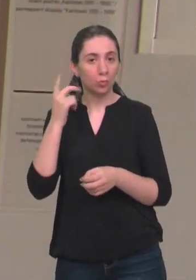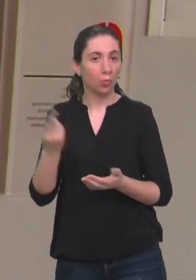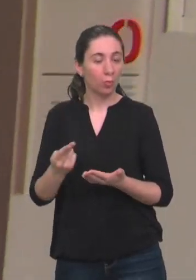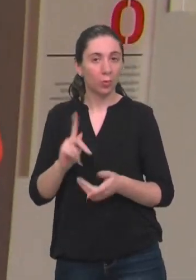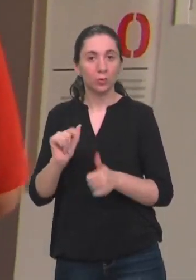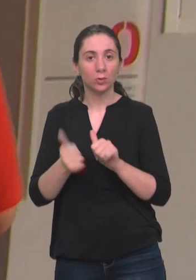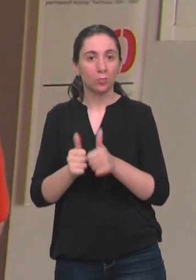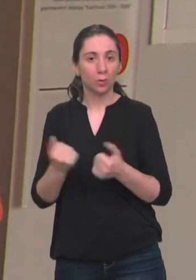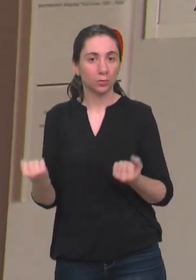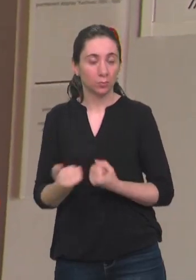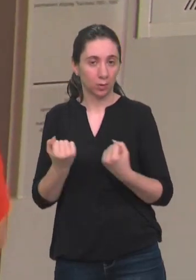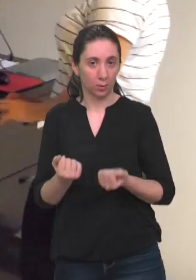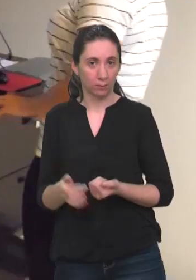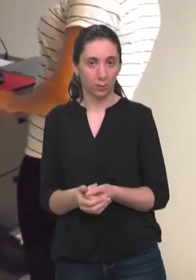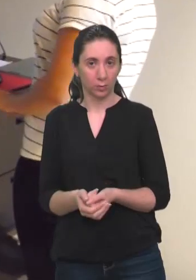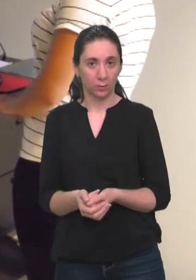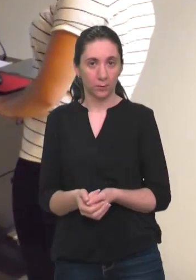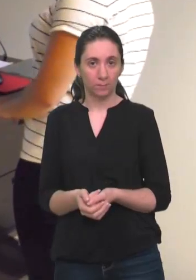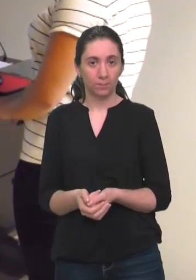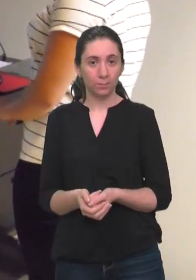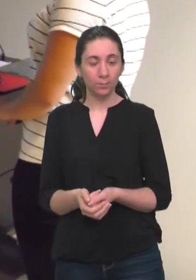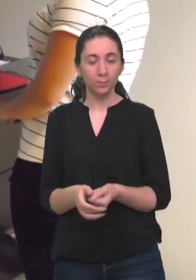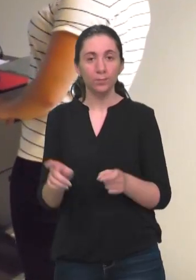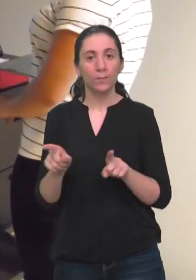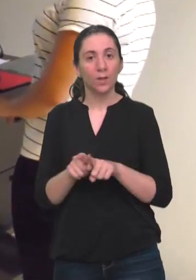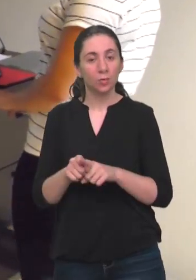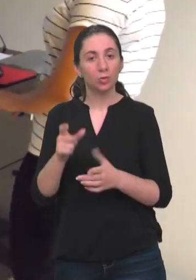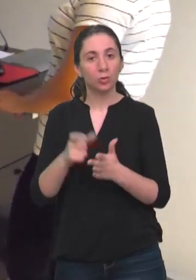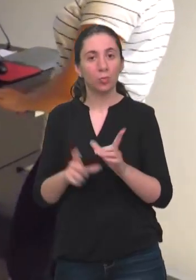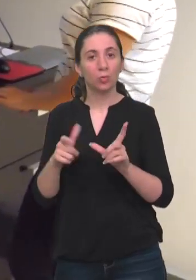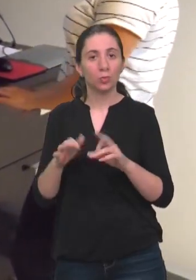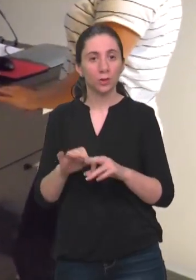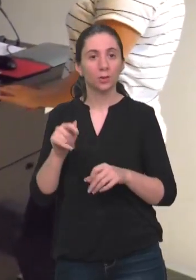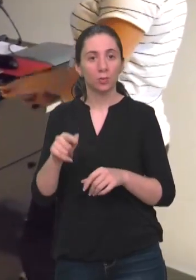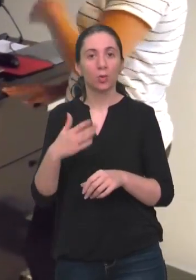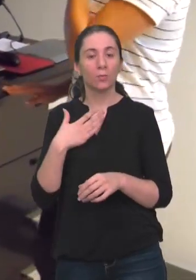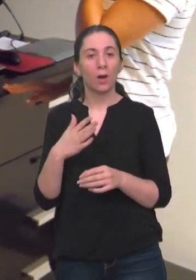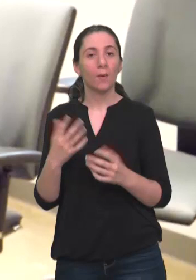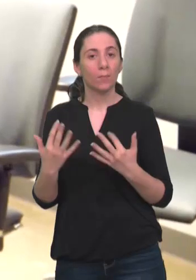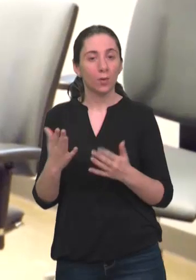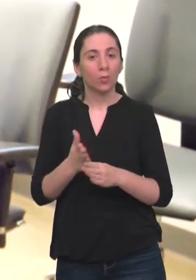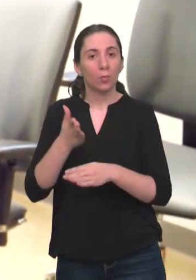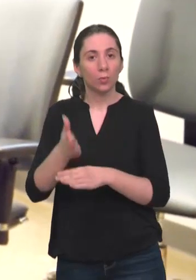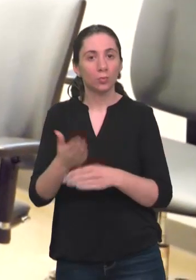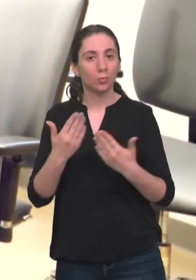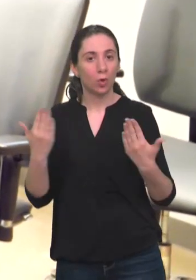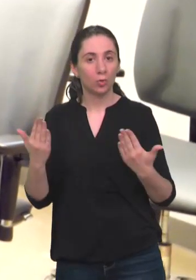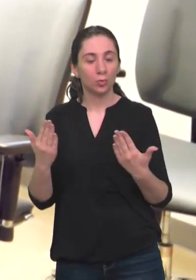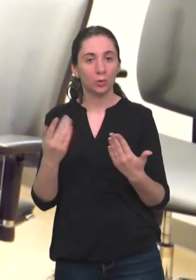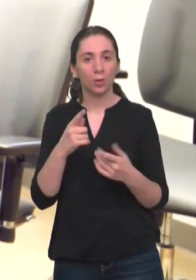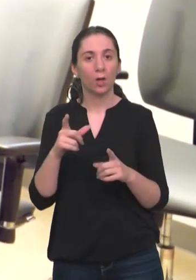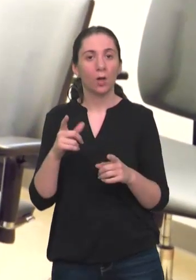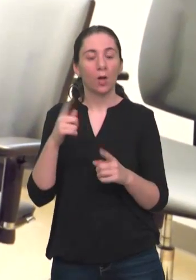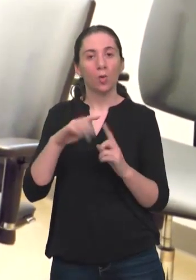i sportskim aktivnostima. Između ostalog, članovi USKE su tako imali priliku posjetiti Muzej Domovinskog rata